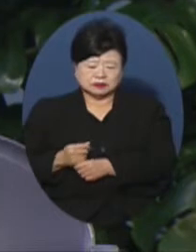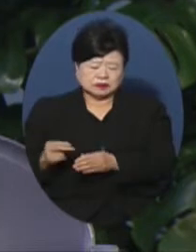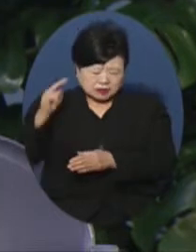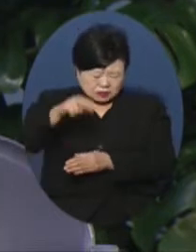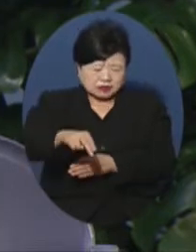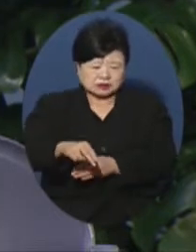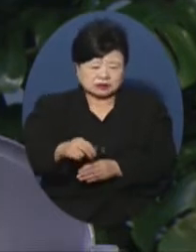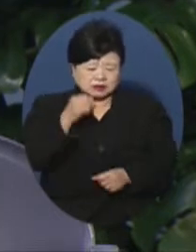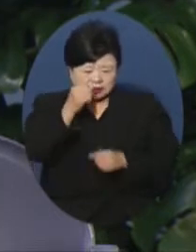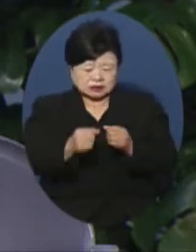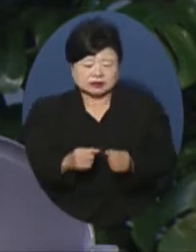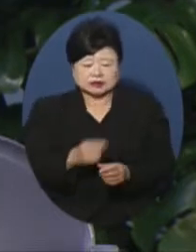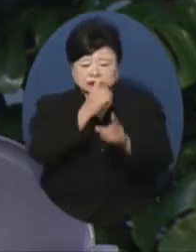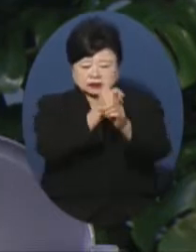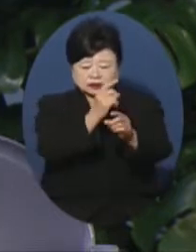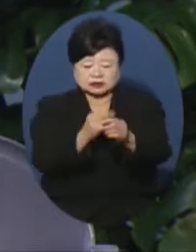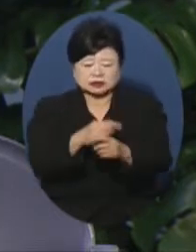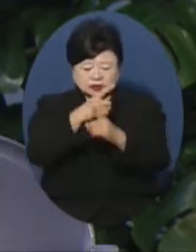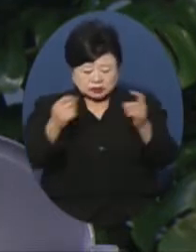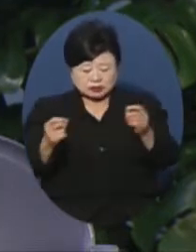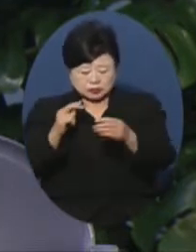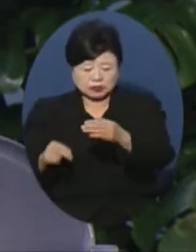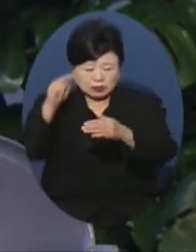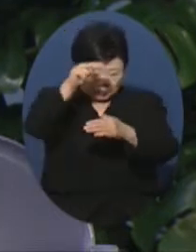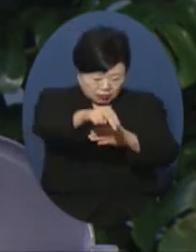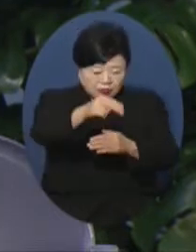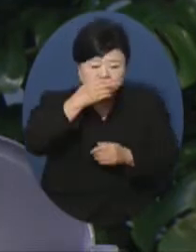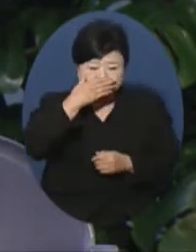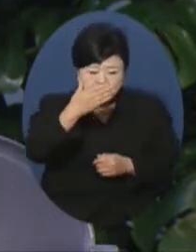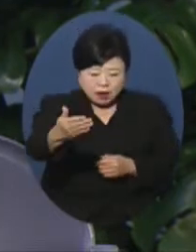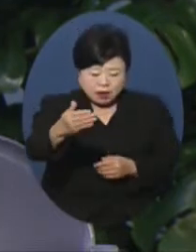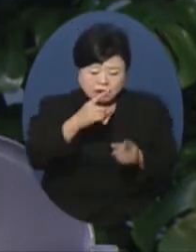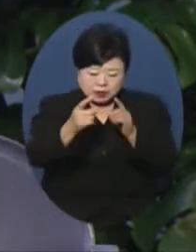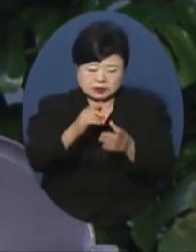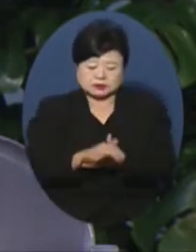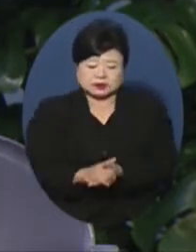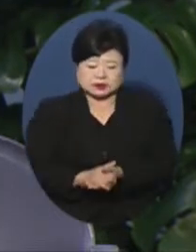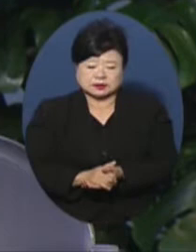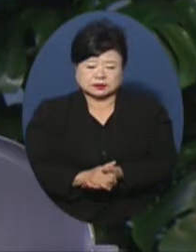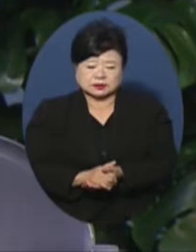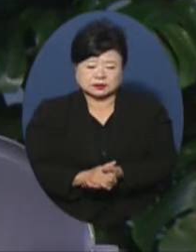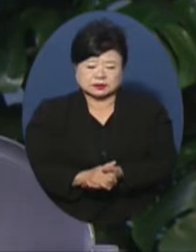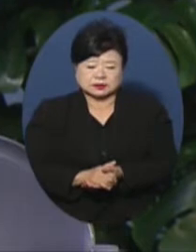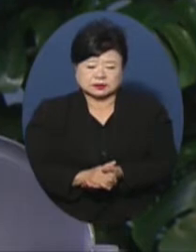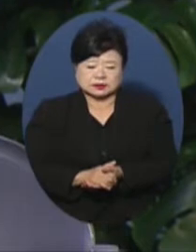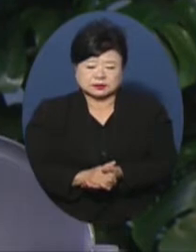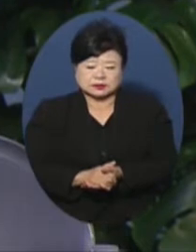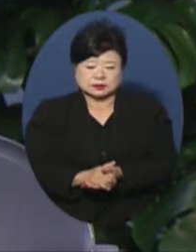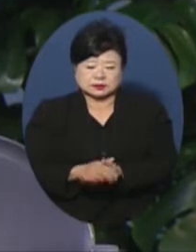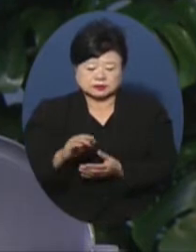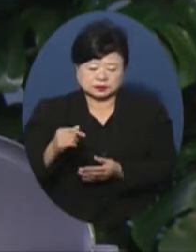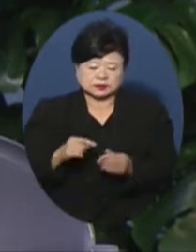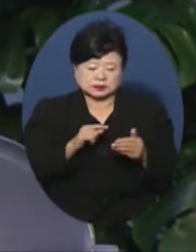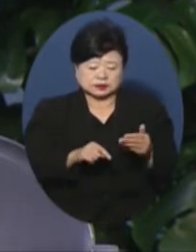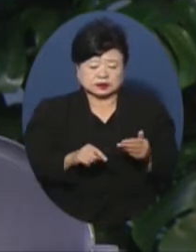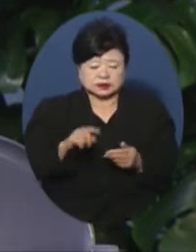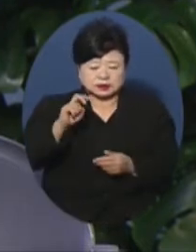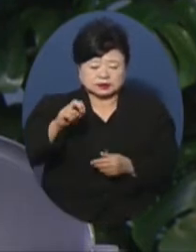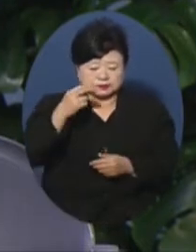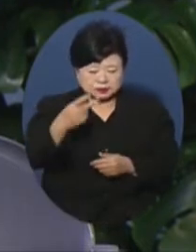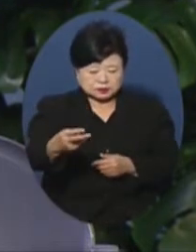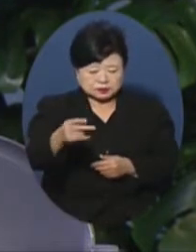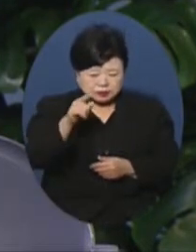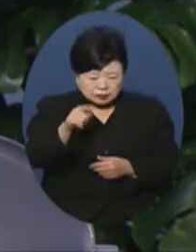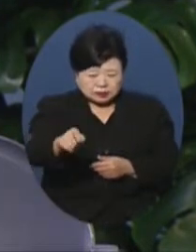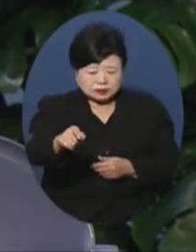달리며 성벽을 뛰어넘을 수 있다고 말하고 있습니다. 신명기 7장